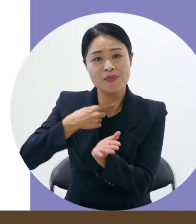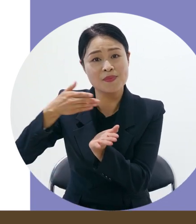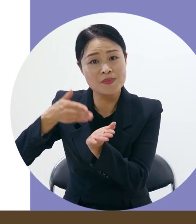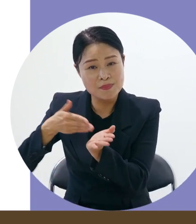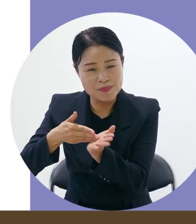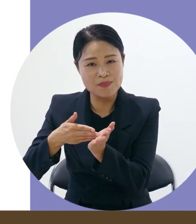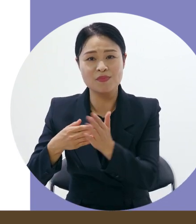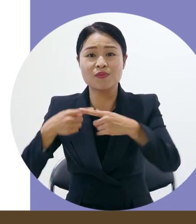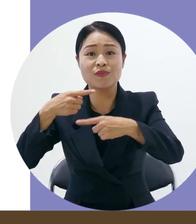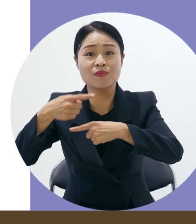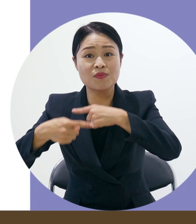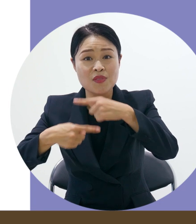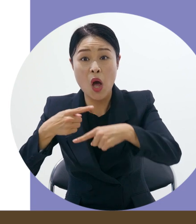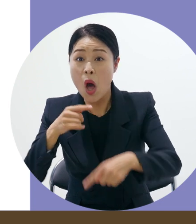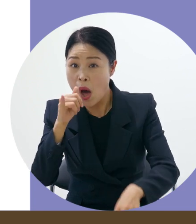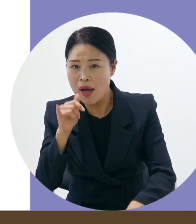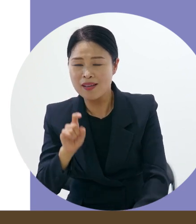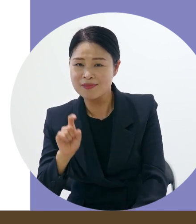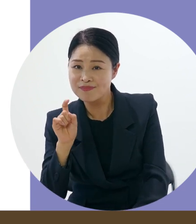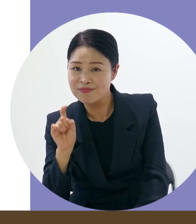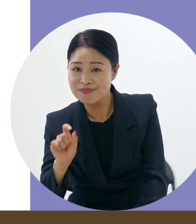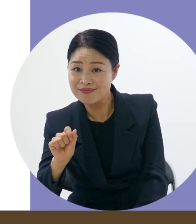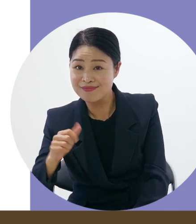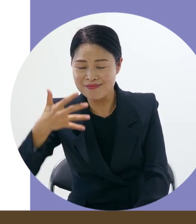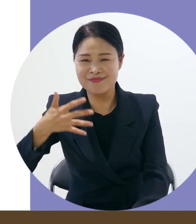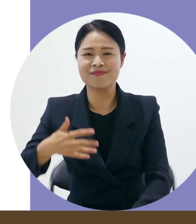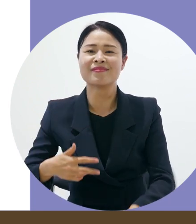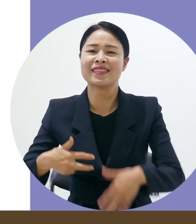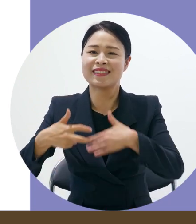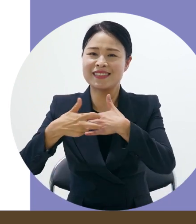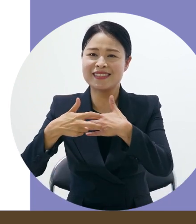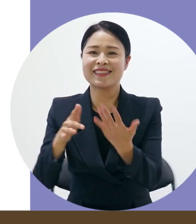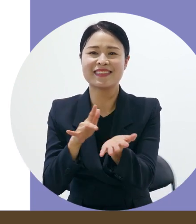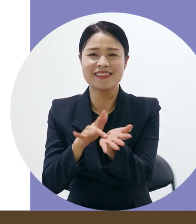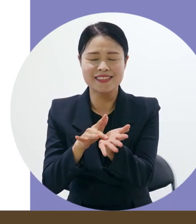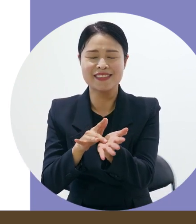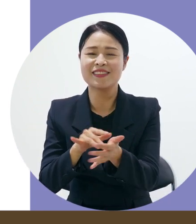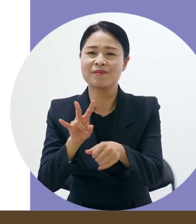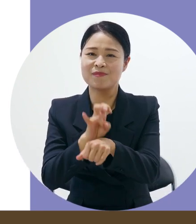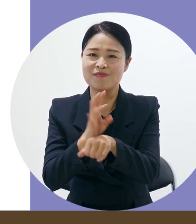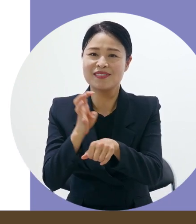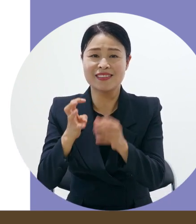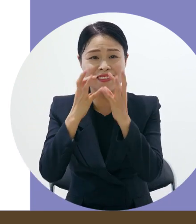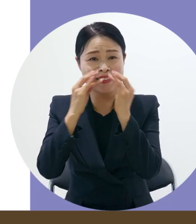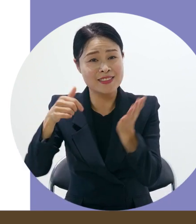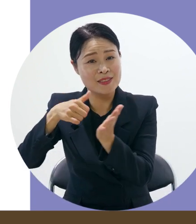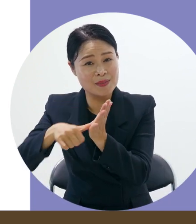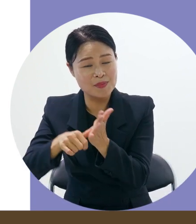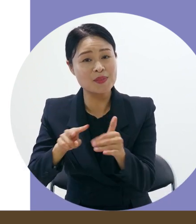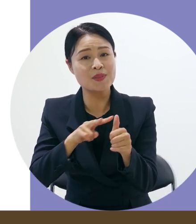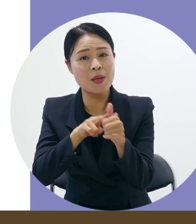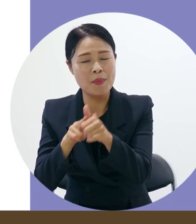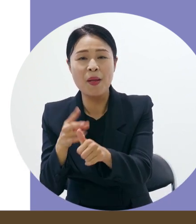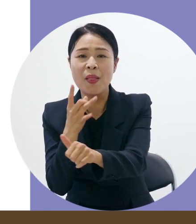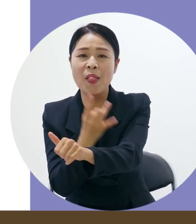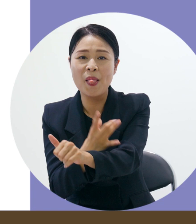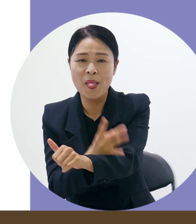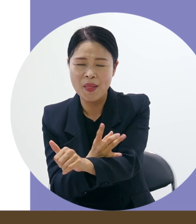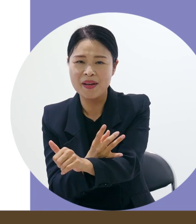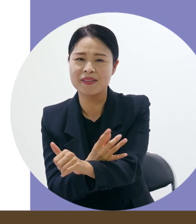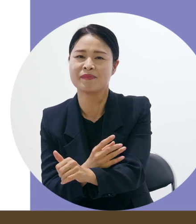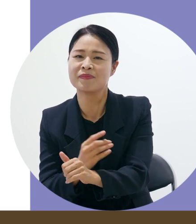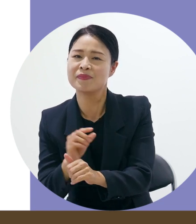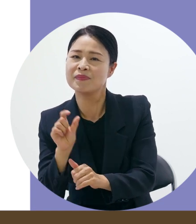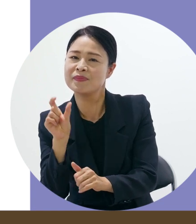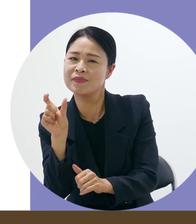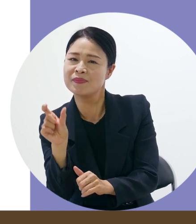오른쪽의 음성, 수어 정보 버튼을 누르면 의약외품의 정보를 간단하게 요약한 내용을 확인할 수